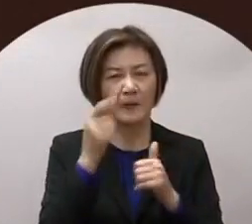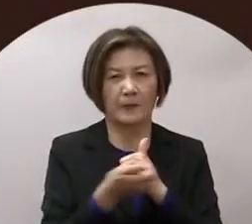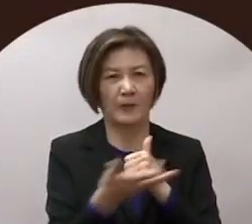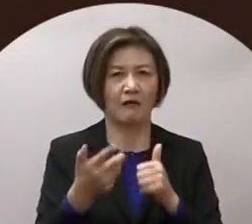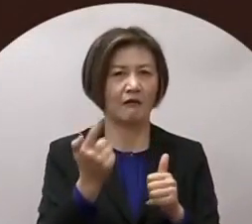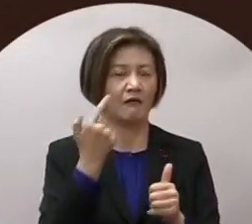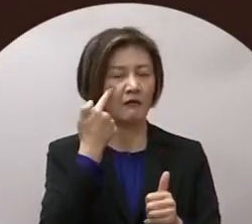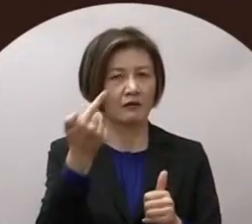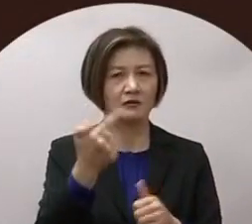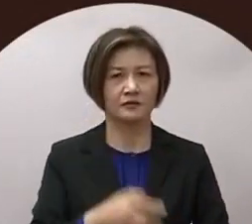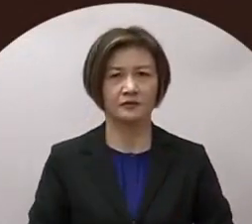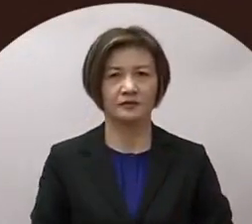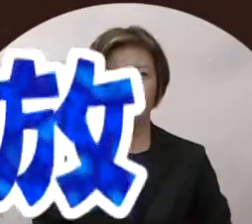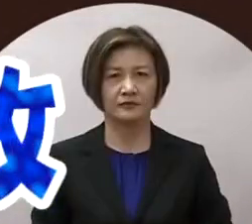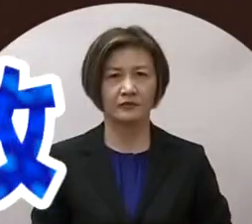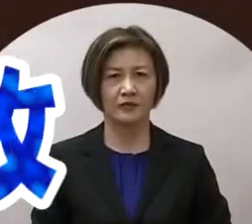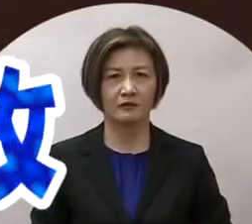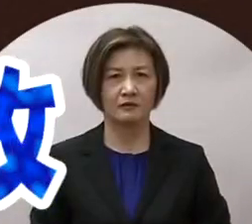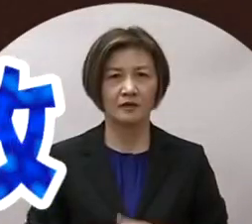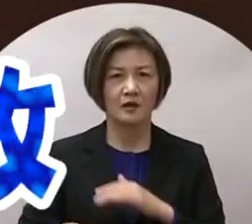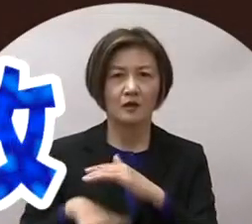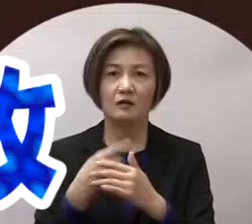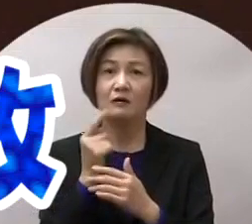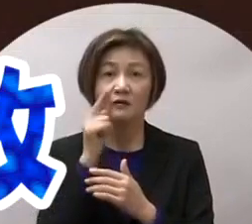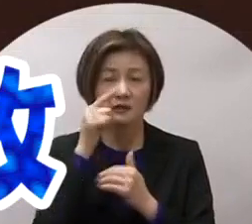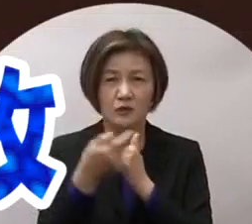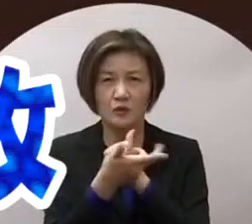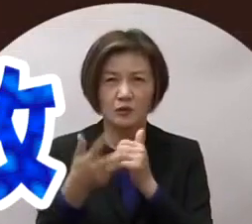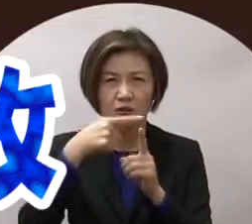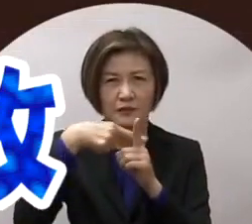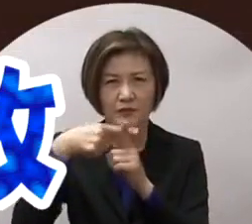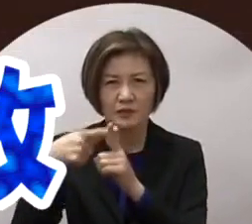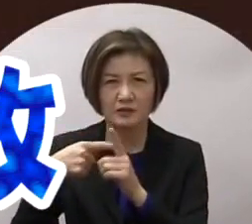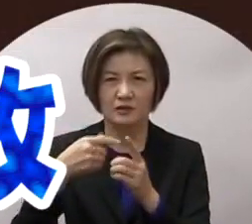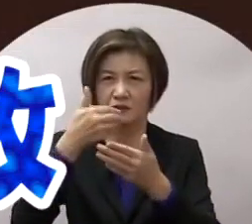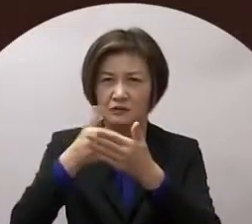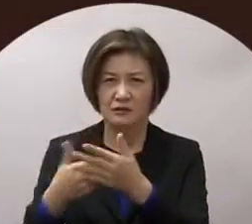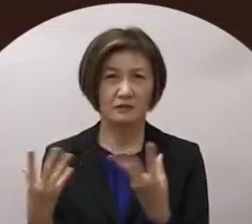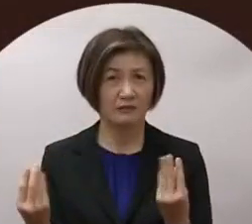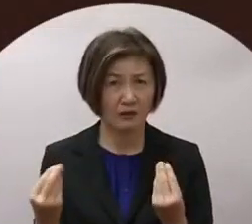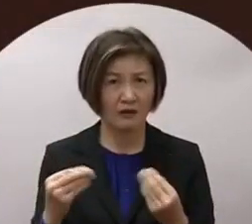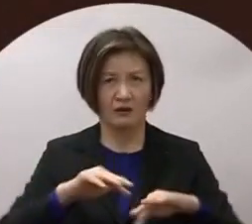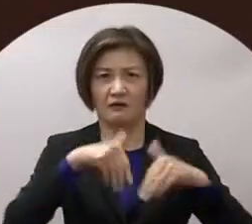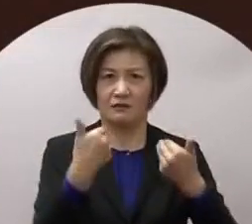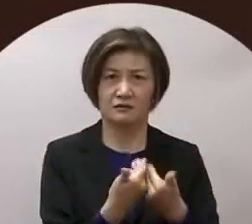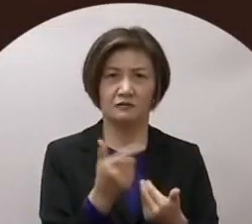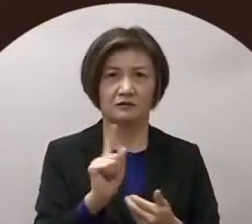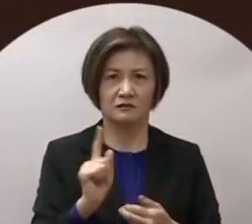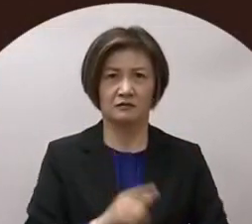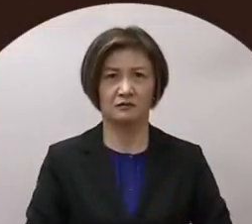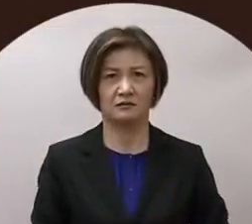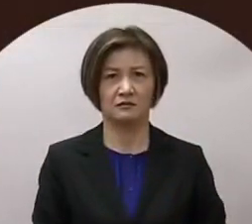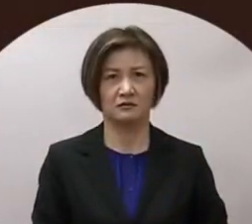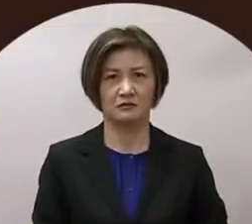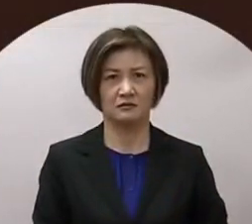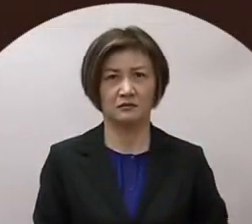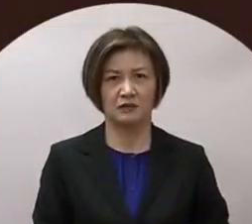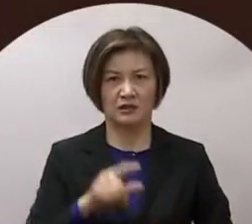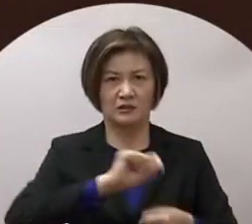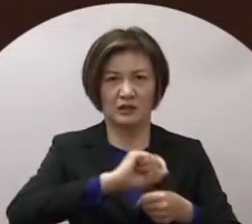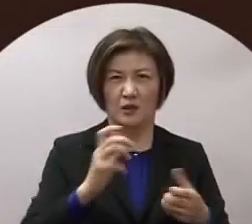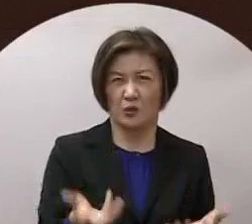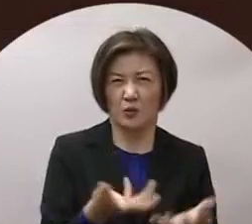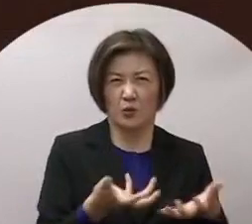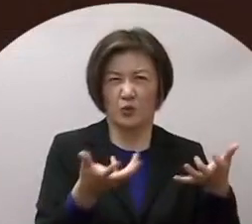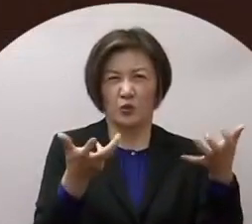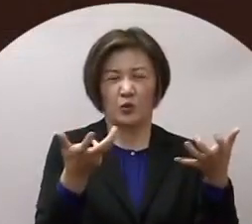空频不良的时间，它不减轻污染的排放，它反而更加急剧的火力